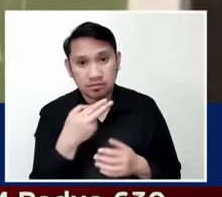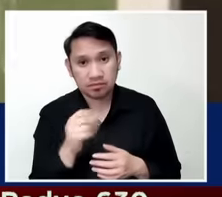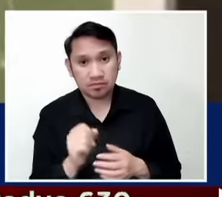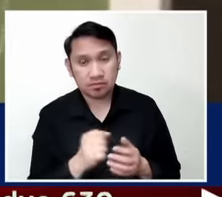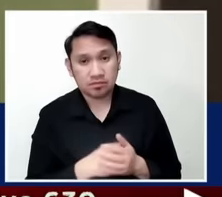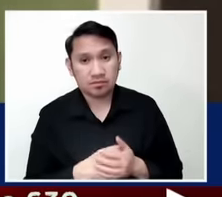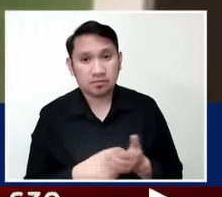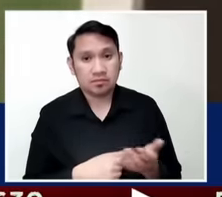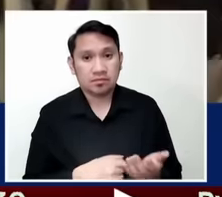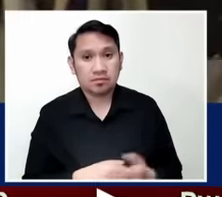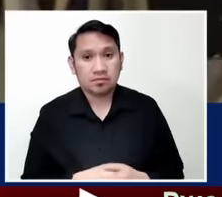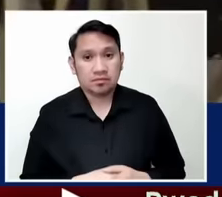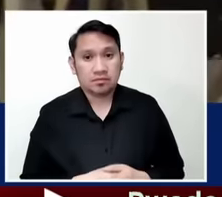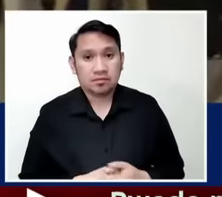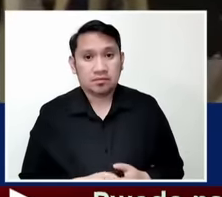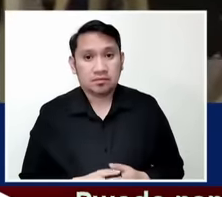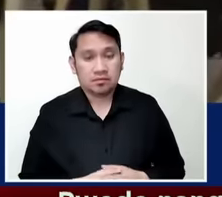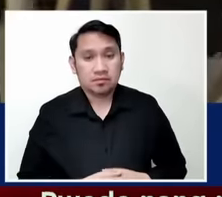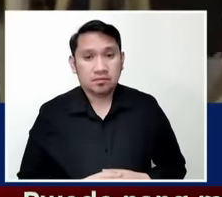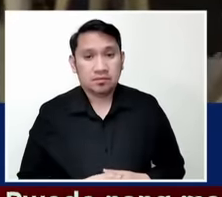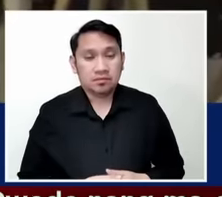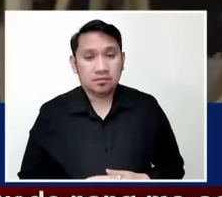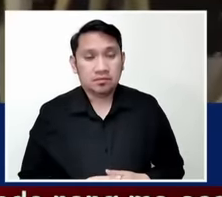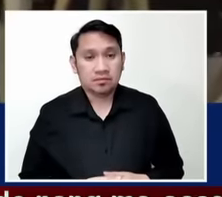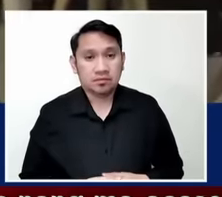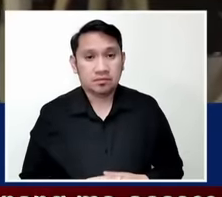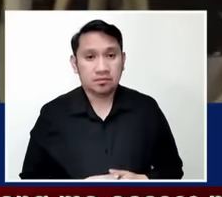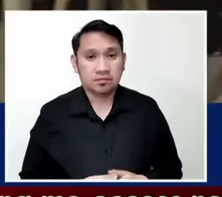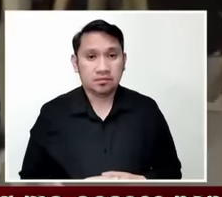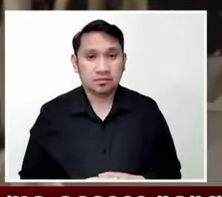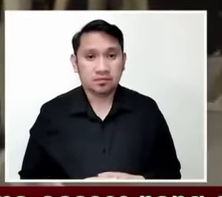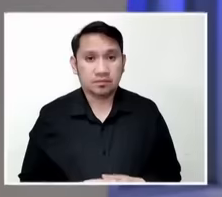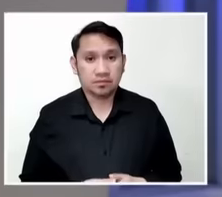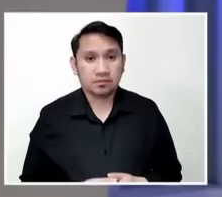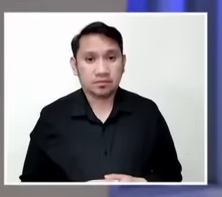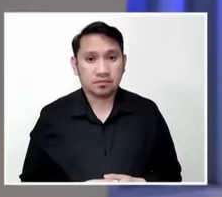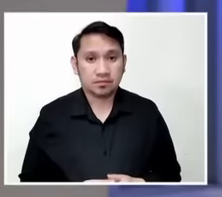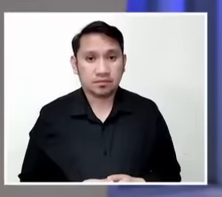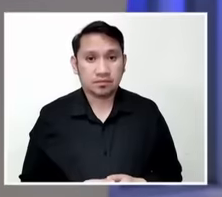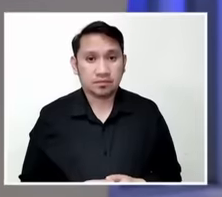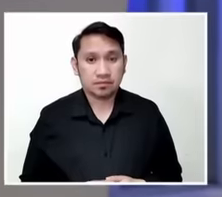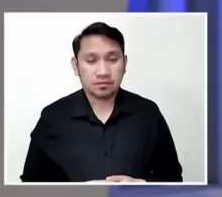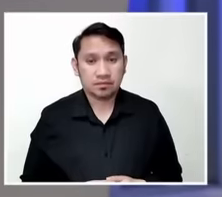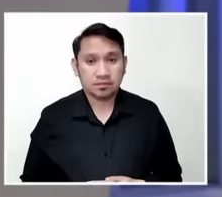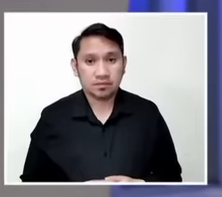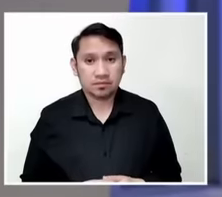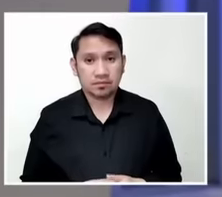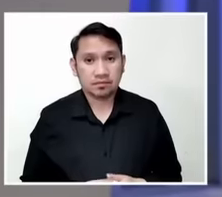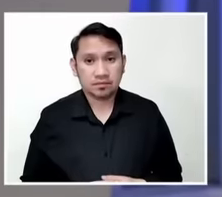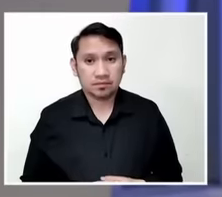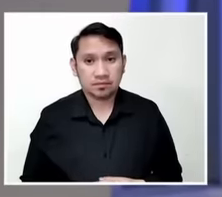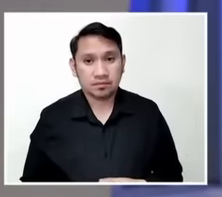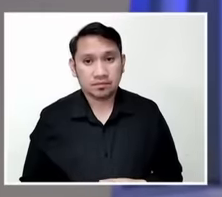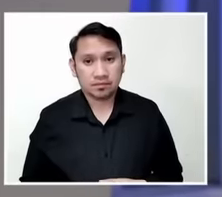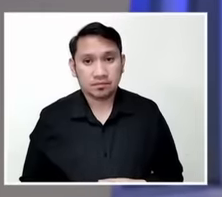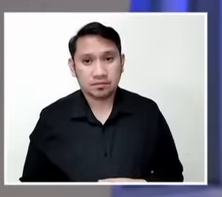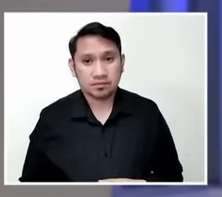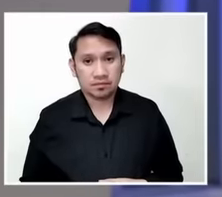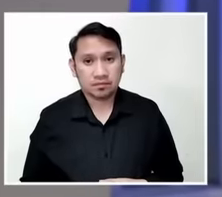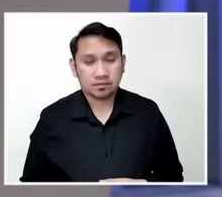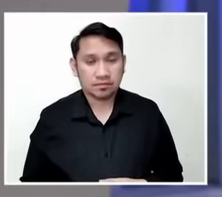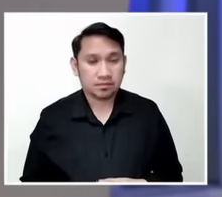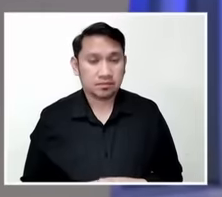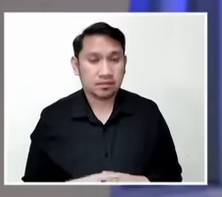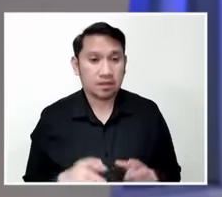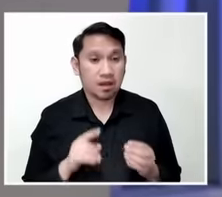Joyce Balaggio, ABS-CBN News. Muling nabuhay ang pagbatikos ng mga